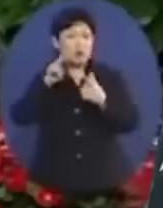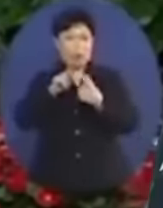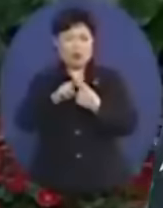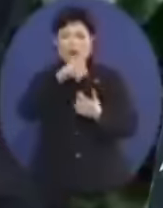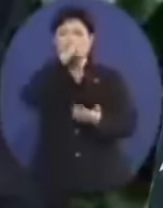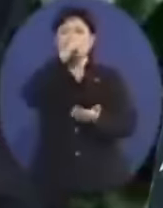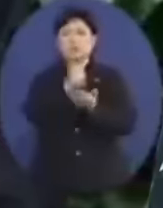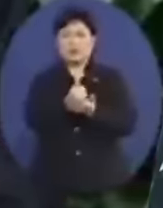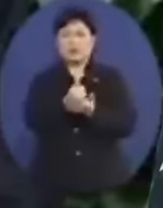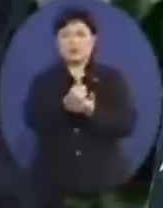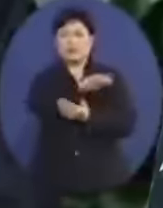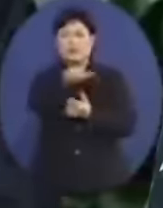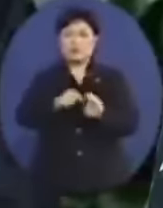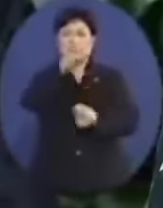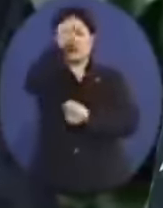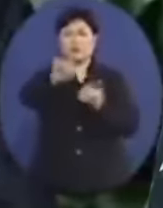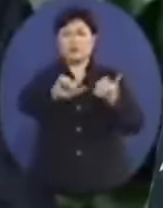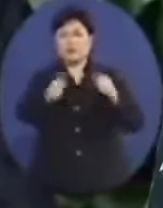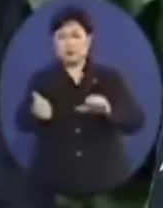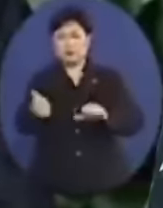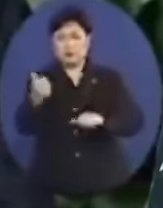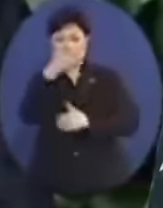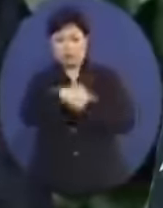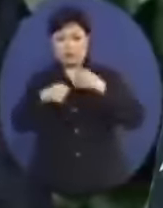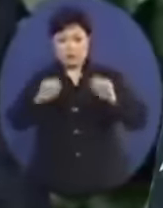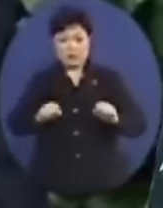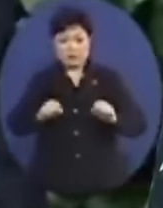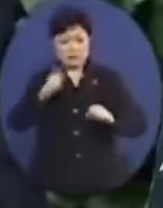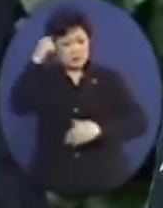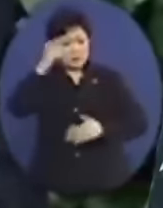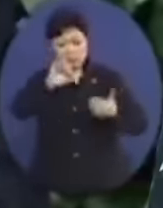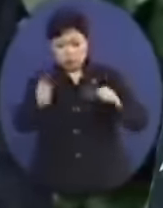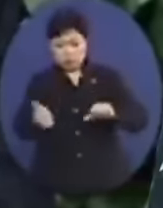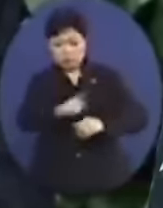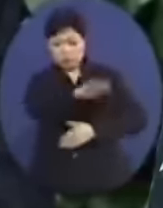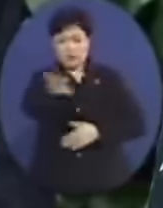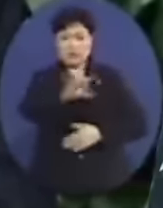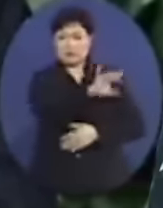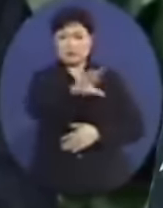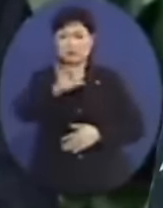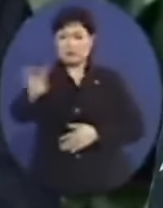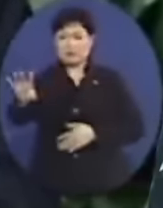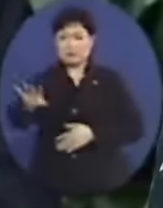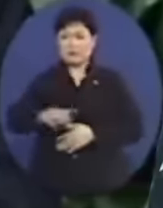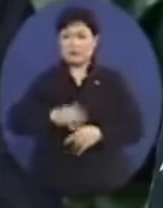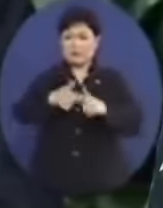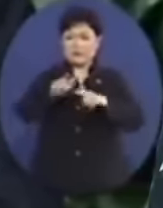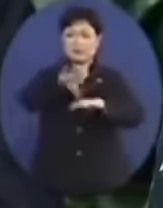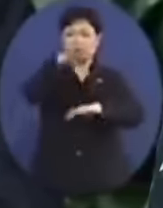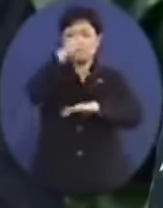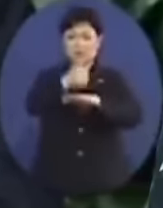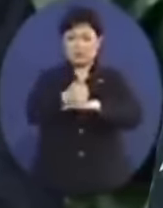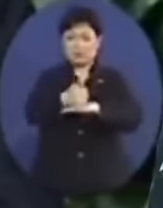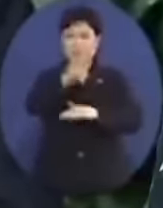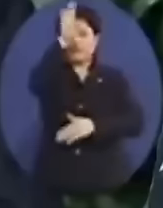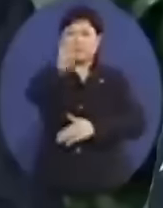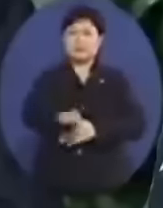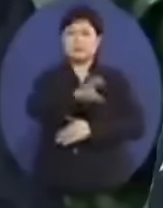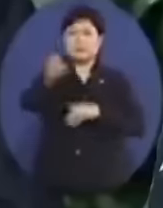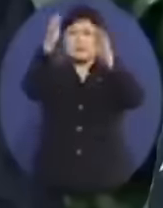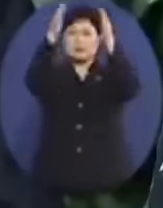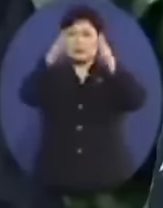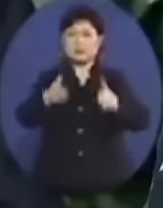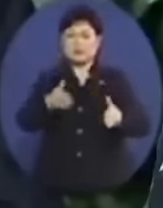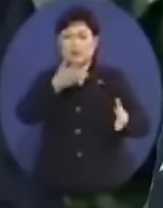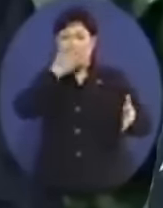육체만 살아 있지 영적으로 죽었습니다 이런 우리를 예수 그리스도 십자가를 통해서